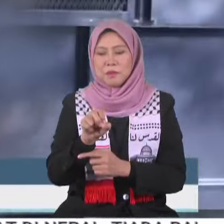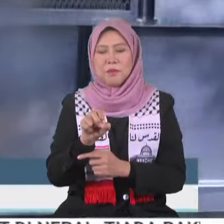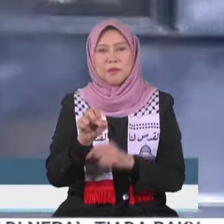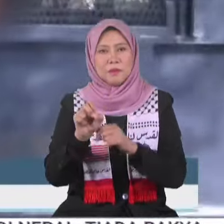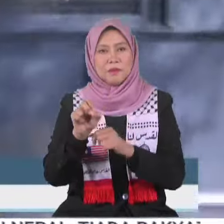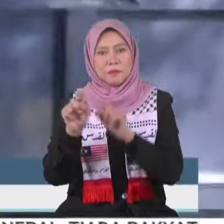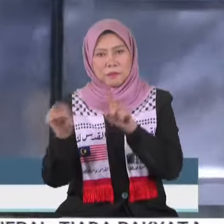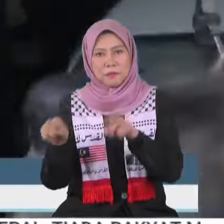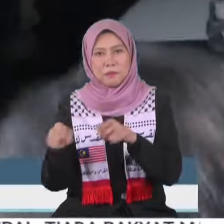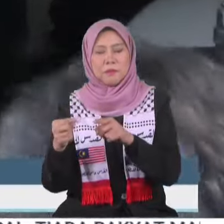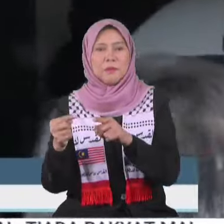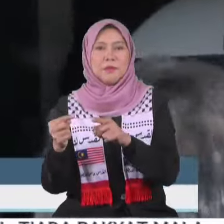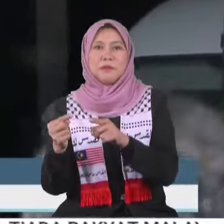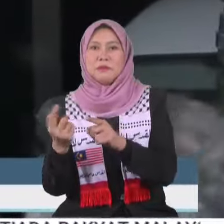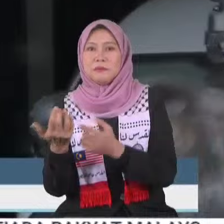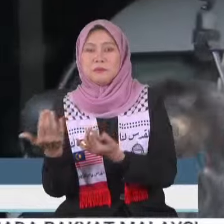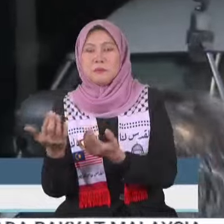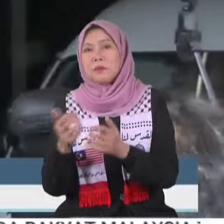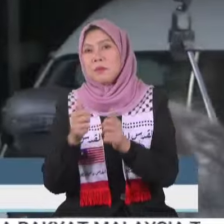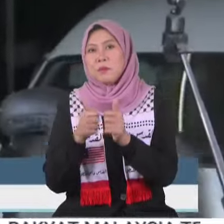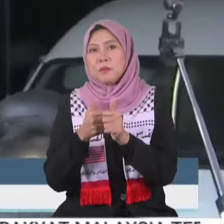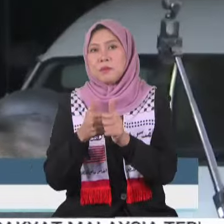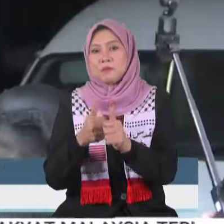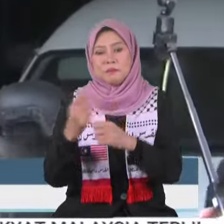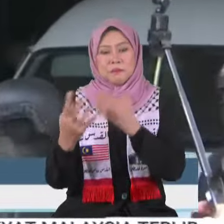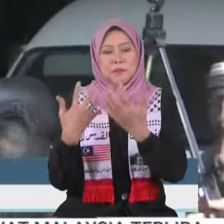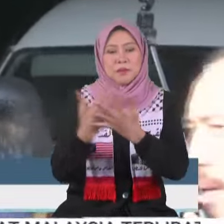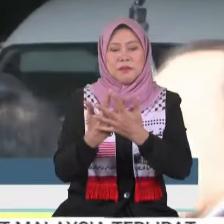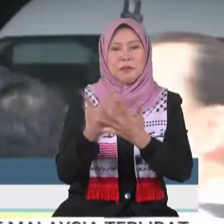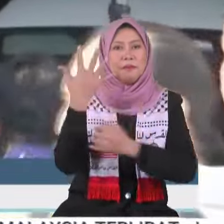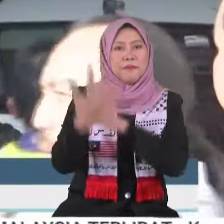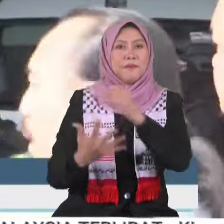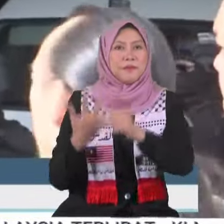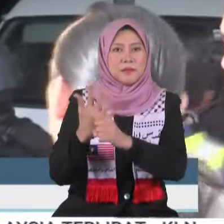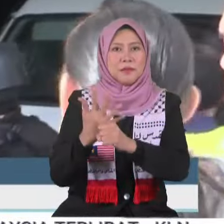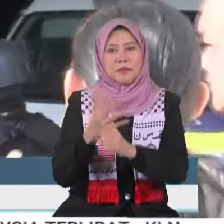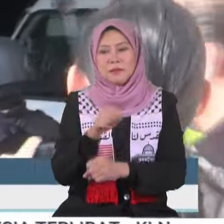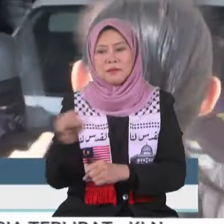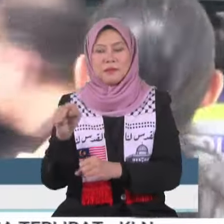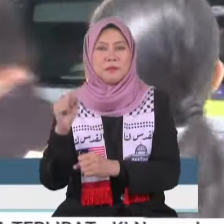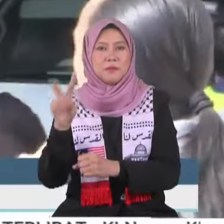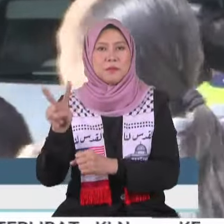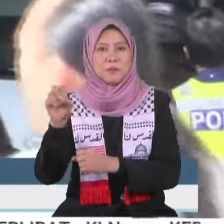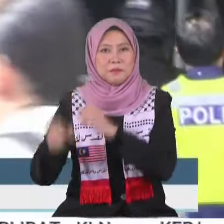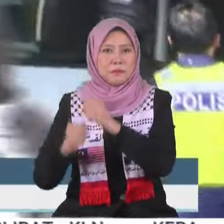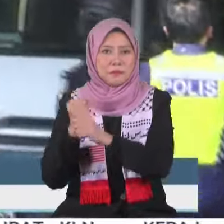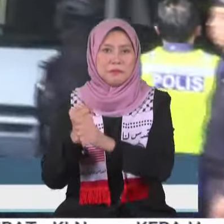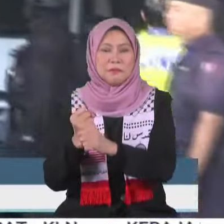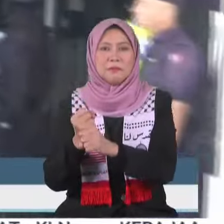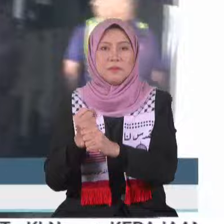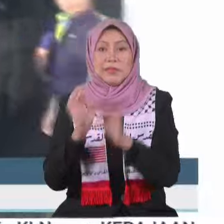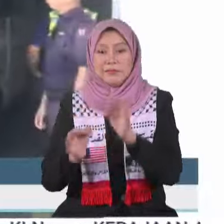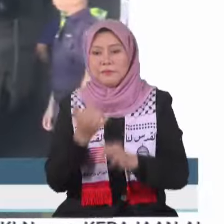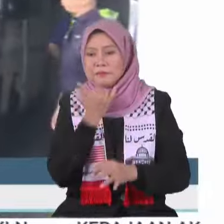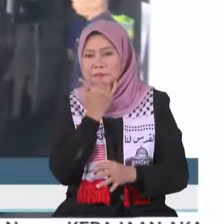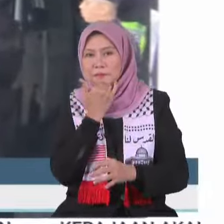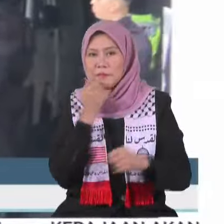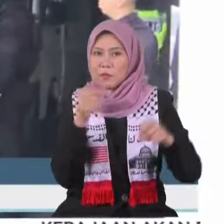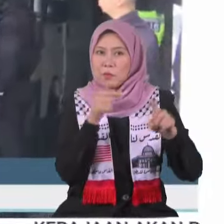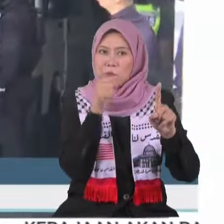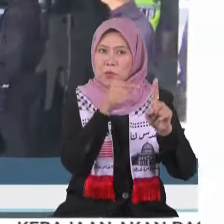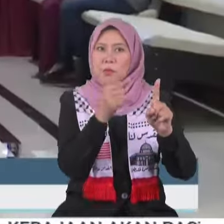130V-1 Kanun Keseksaan yang membawa hukuman penjara minima 5 tahun hingga 20 tahun jika sabit kesalahan.